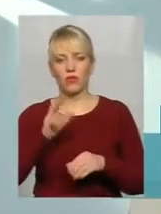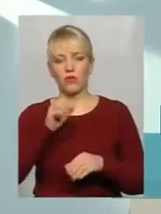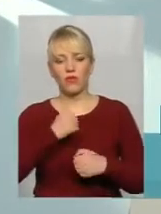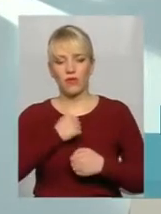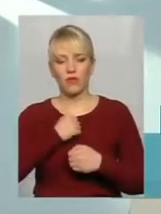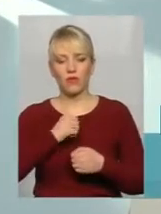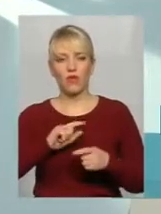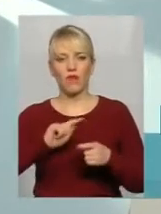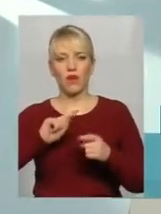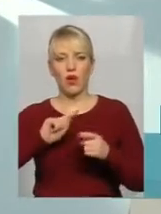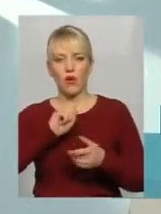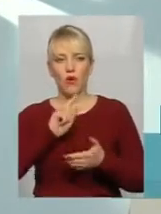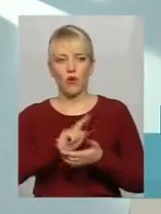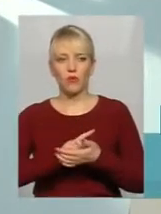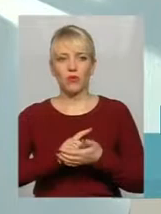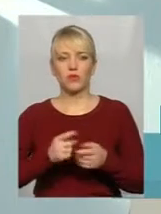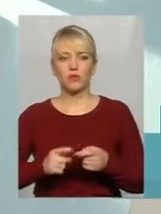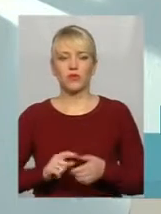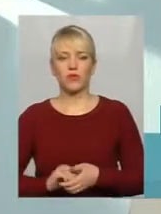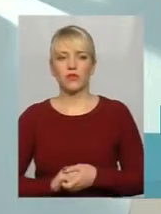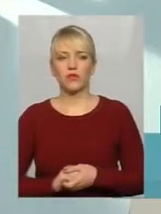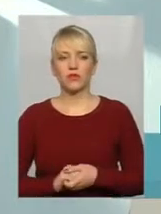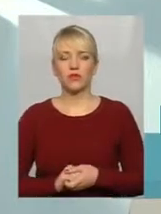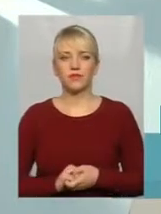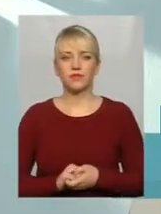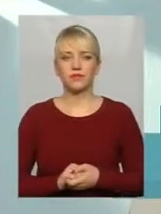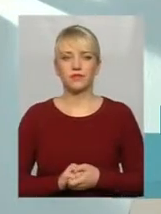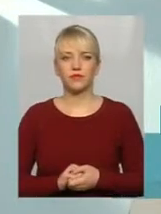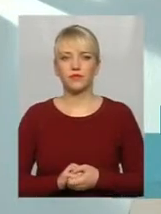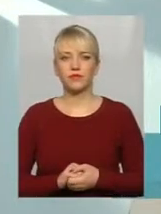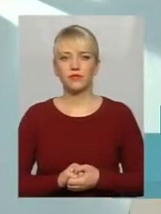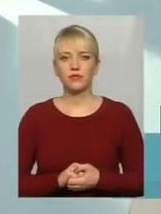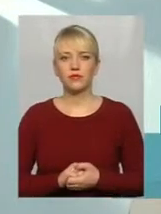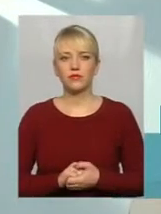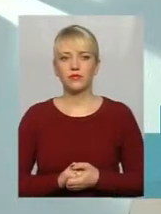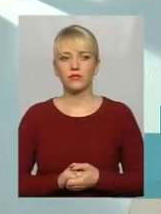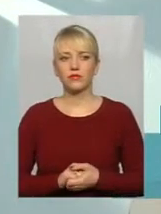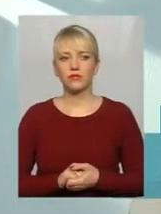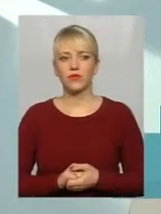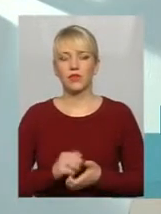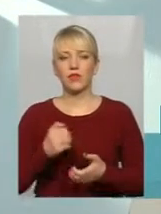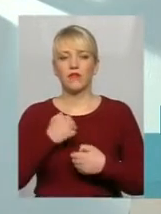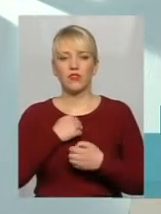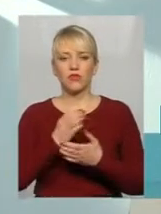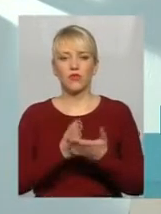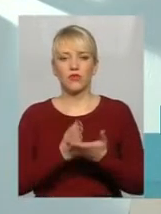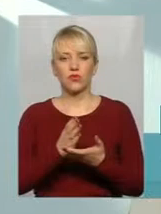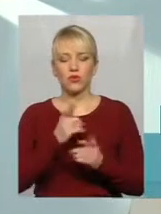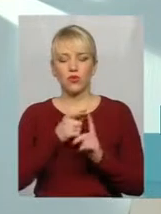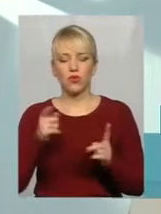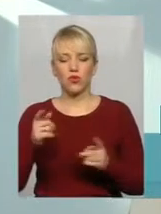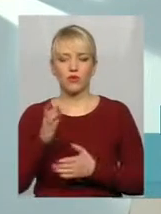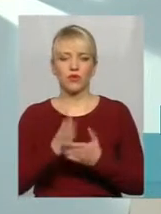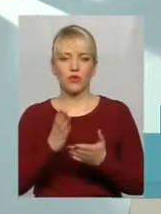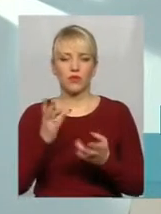після проходження, скажімо, 3-місячного терміну військової служби, військовослужбовці строкової служби мають право